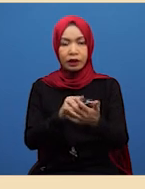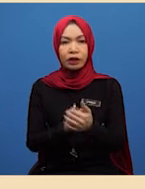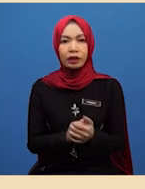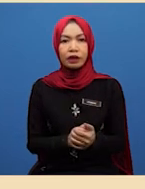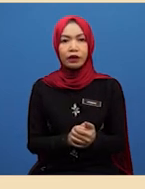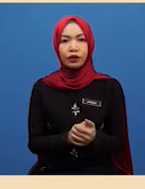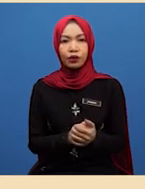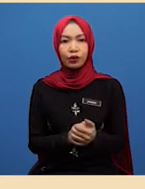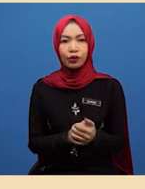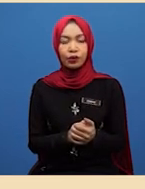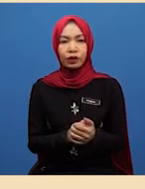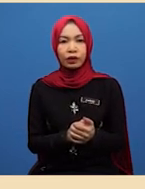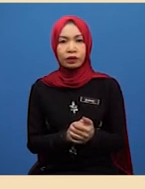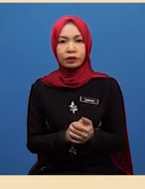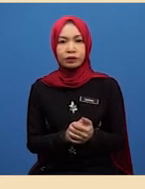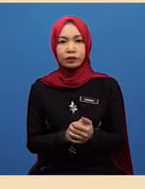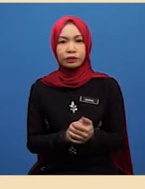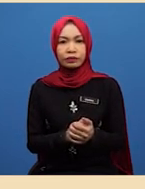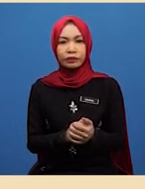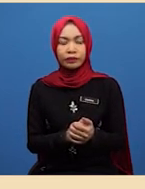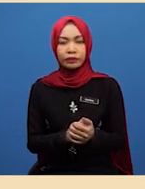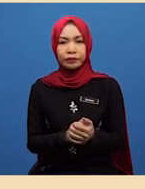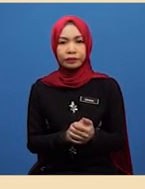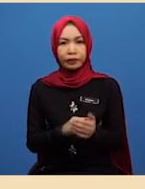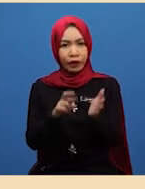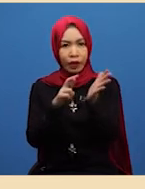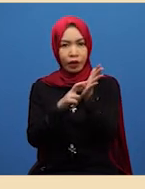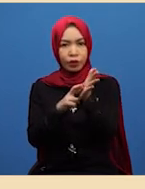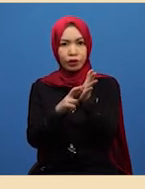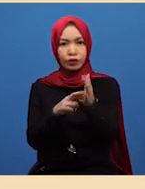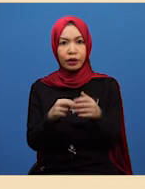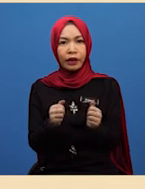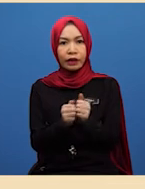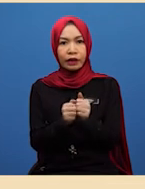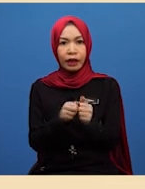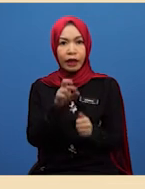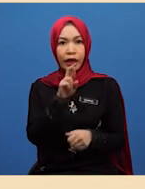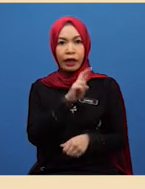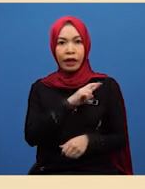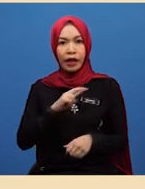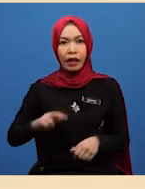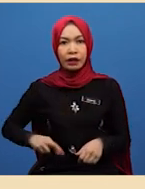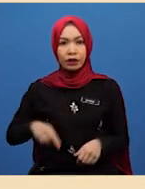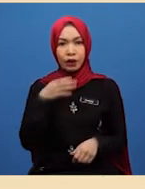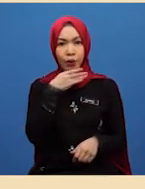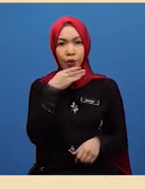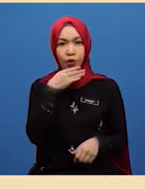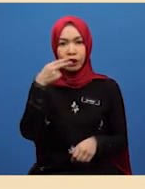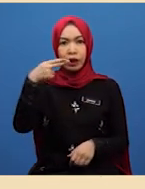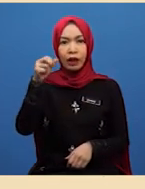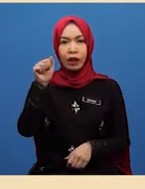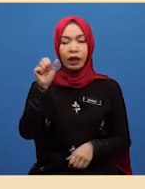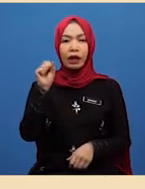Muda Hashim apabila diminta untuk menyelesaikan pertelingkahan yang berlaku di